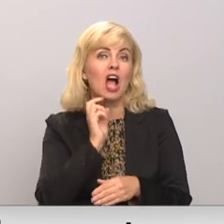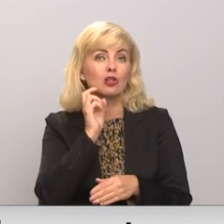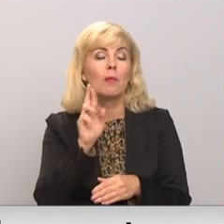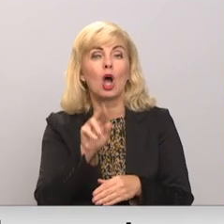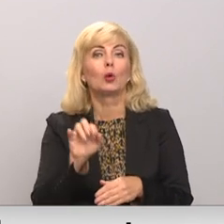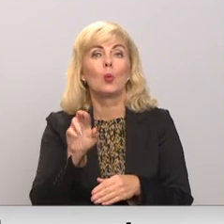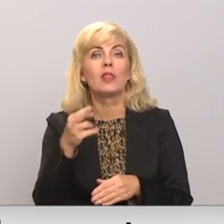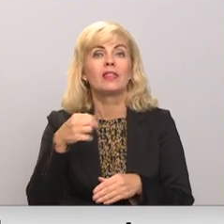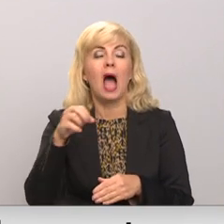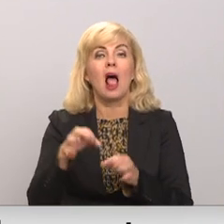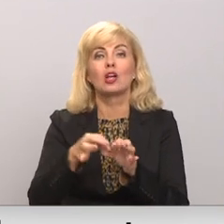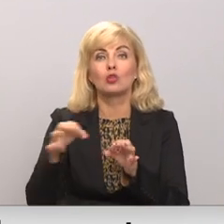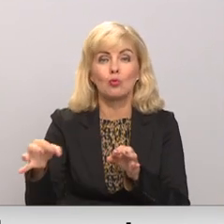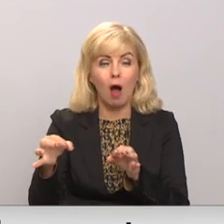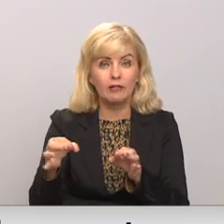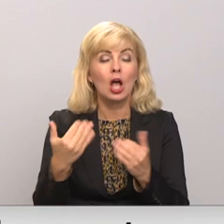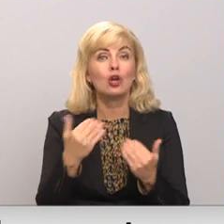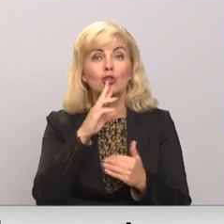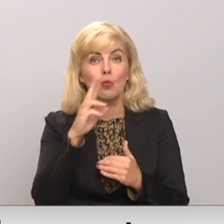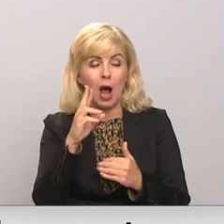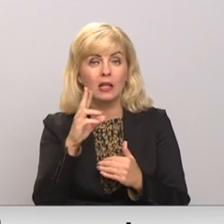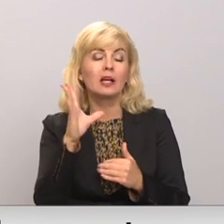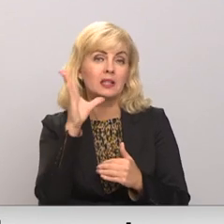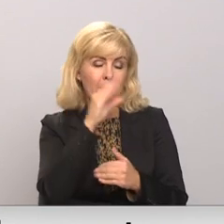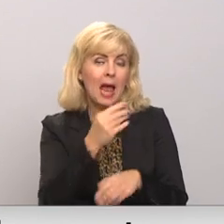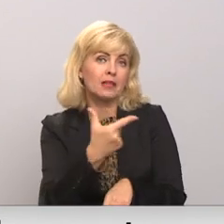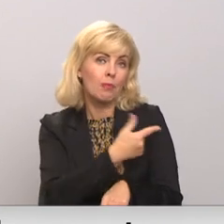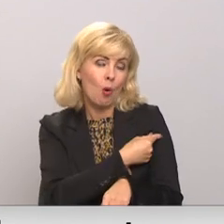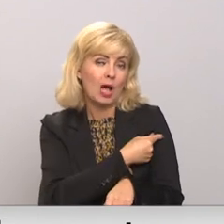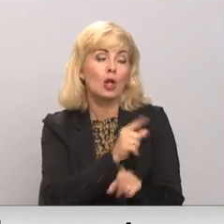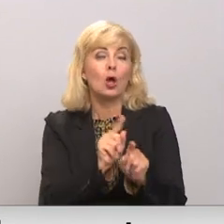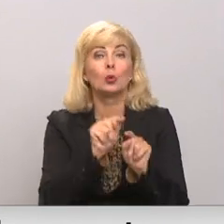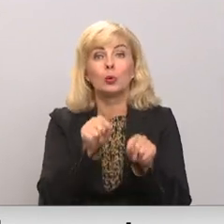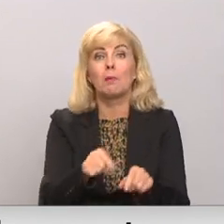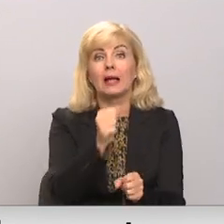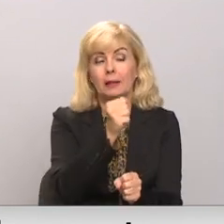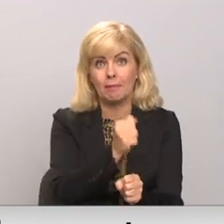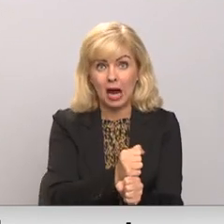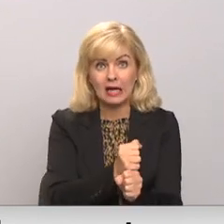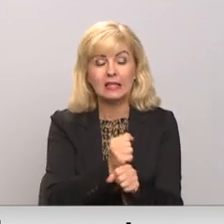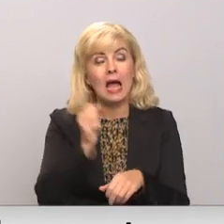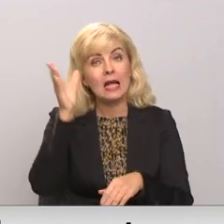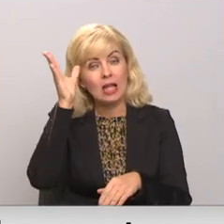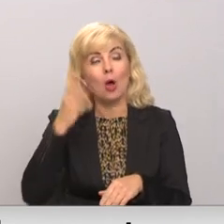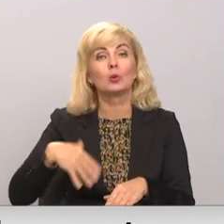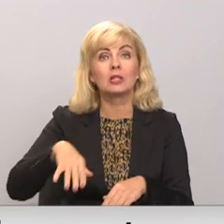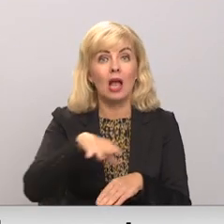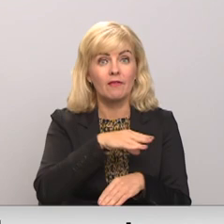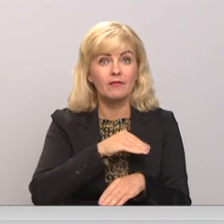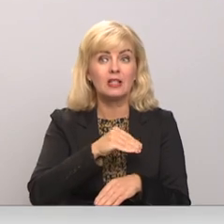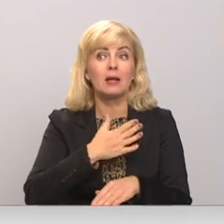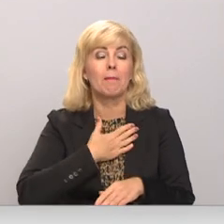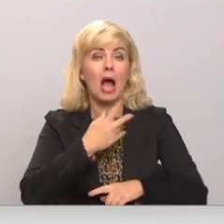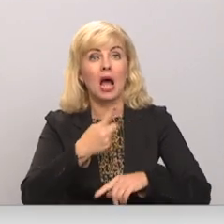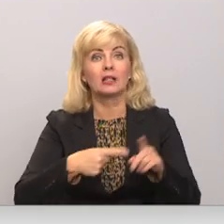Rundāls novados. Šonedēļ pavērsies iespēja poti saņemt arī turpat pagastā. Teorētiski visi gan iz, ka man vismaz